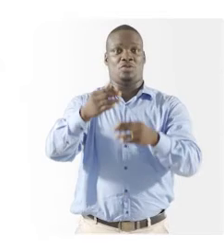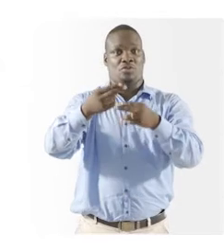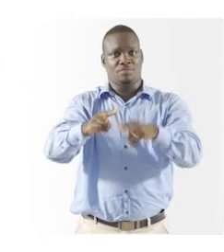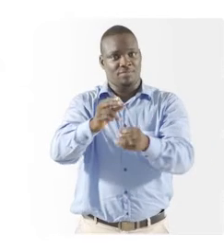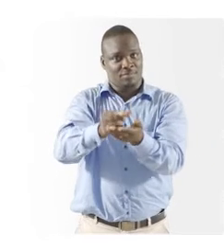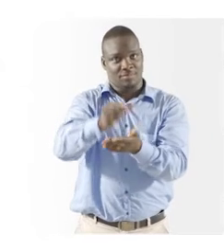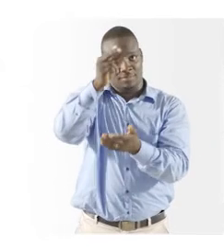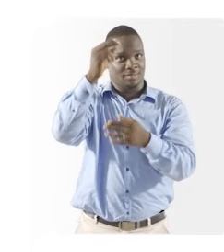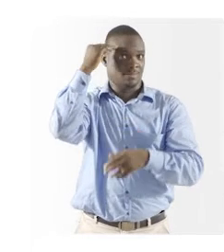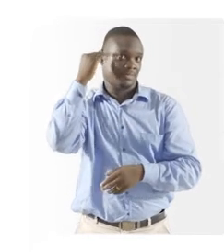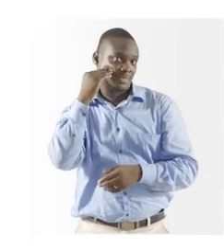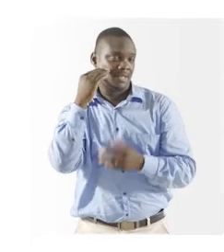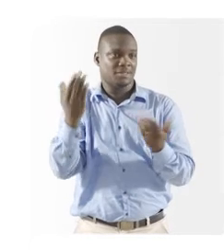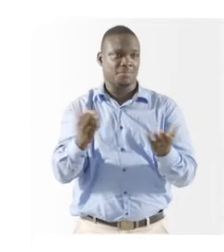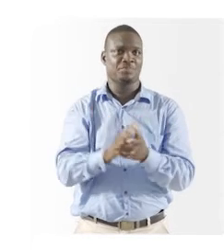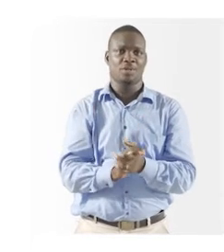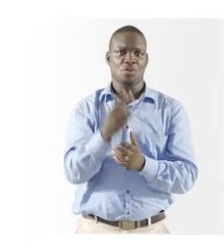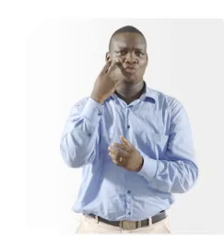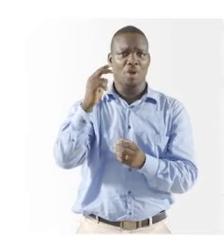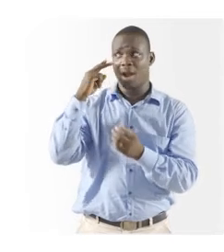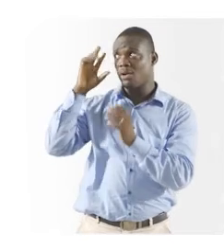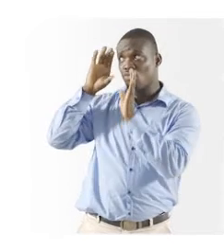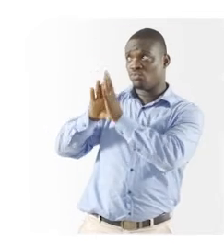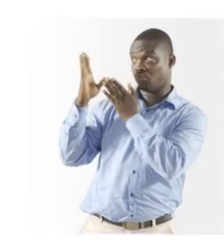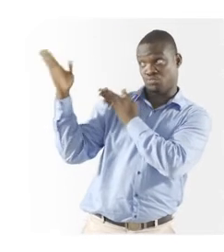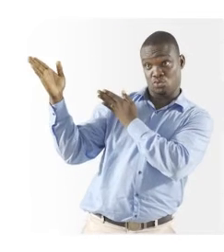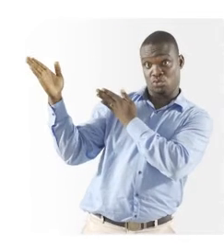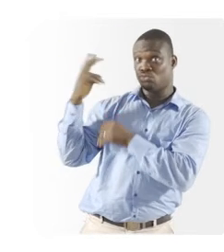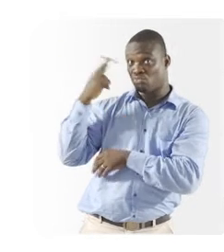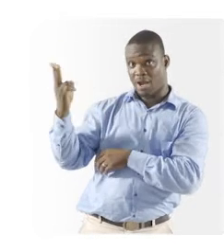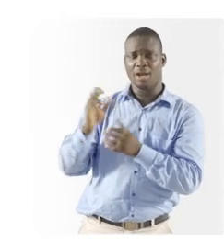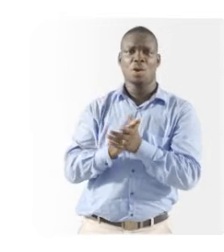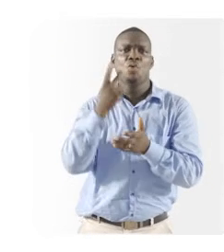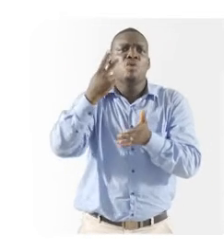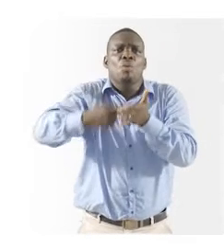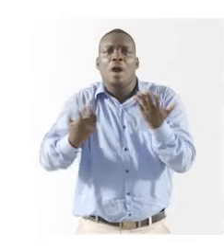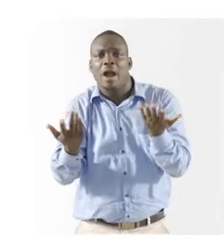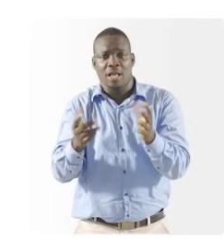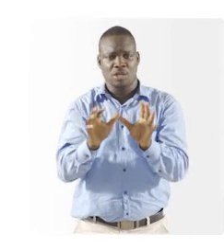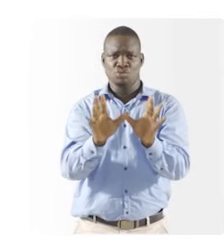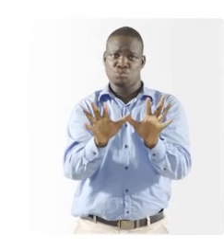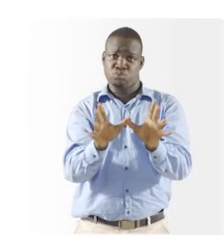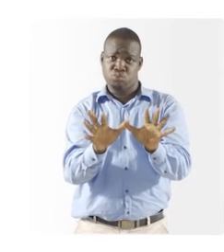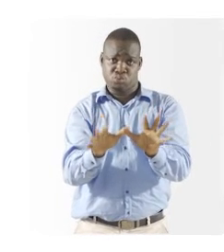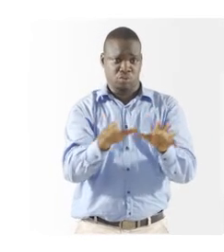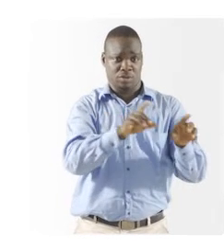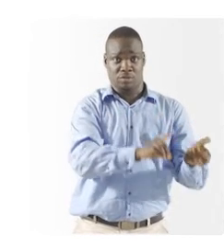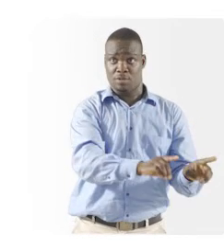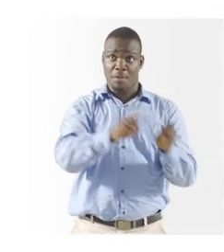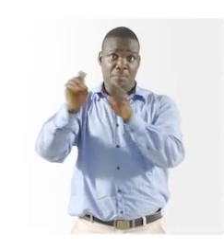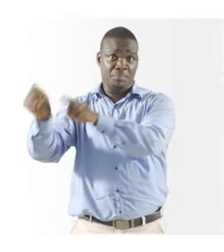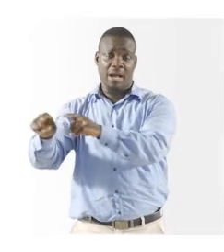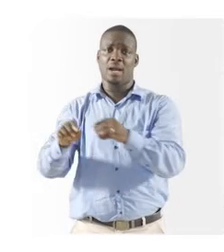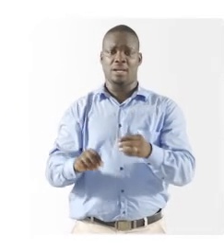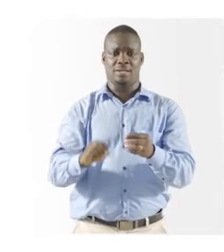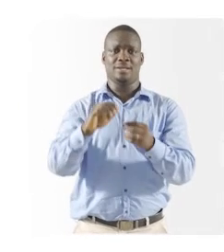Vous avez en face de vous le document. On voit un insecte qui dépose un grain de pollen